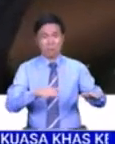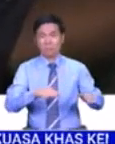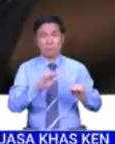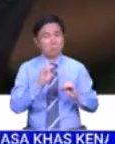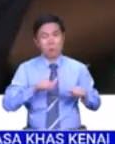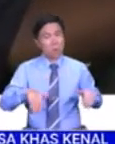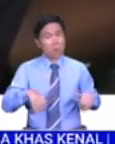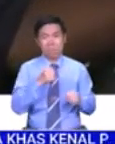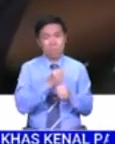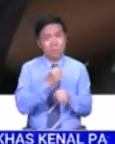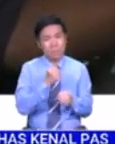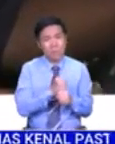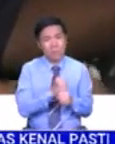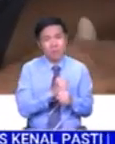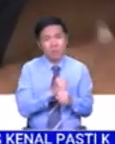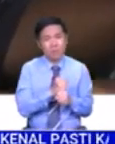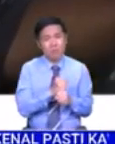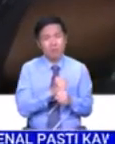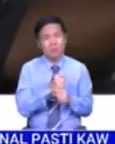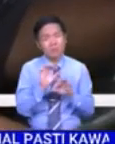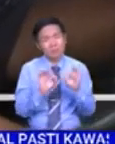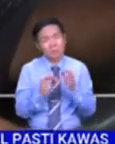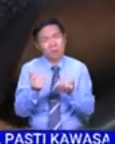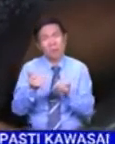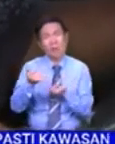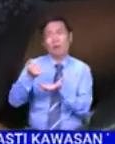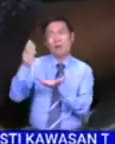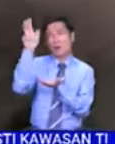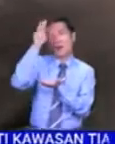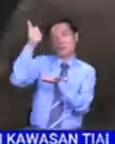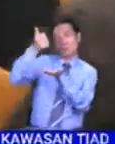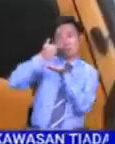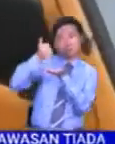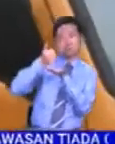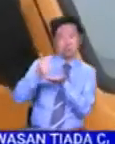yang kerja. Kalau boleh, kerajaan kasi tiap-tiap bulan lah bantu.